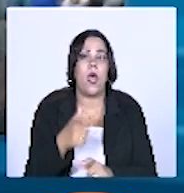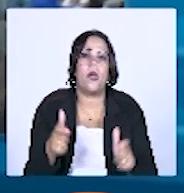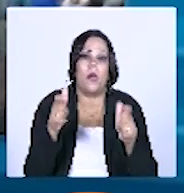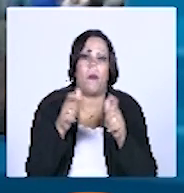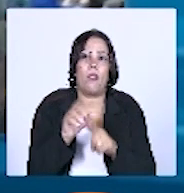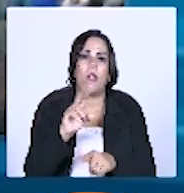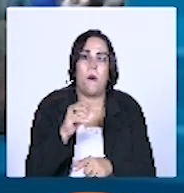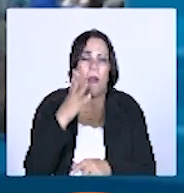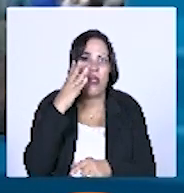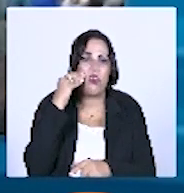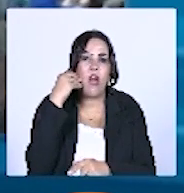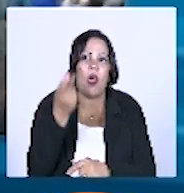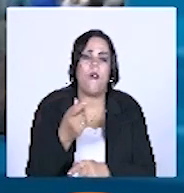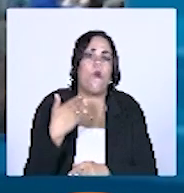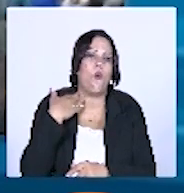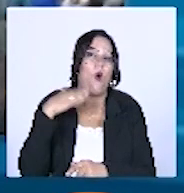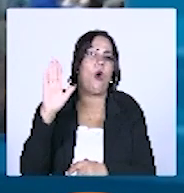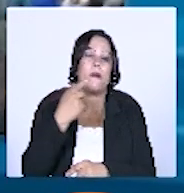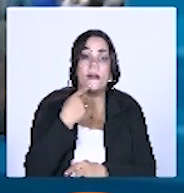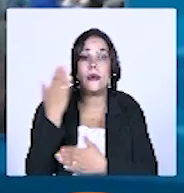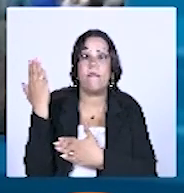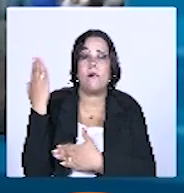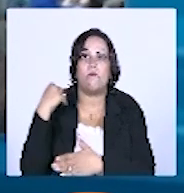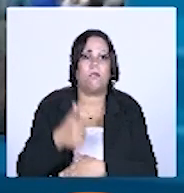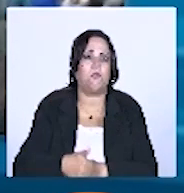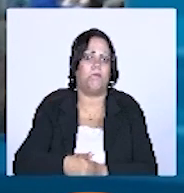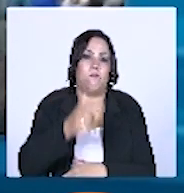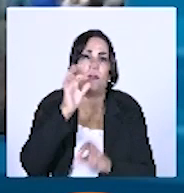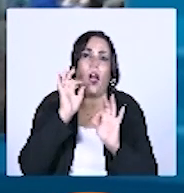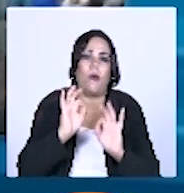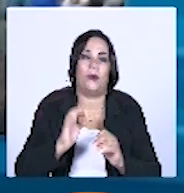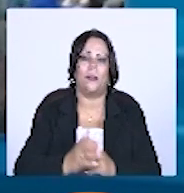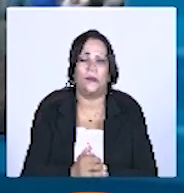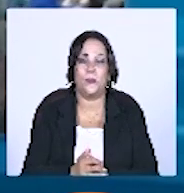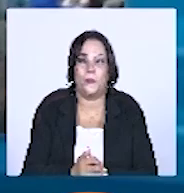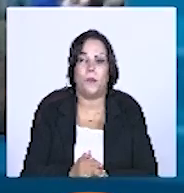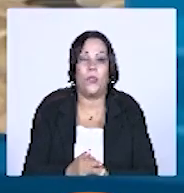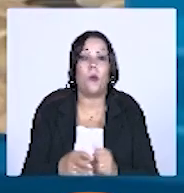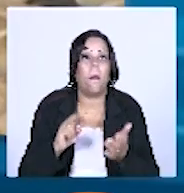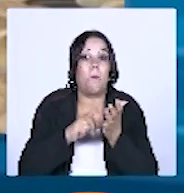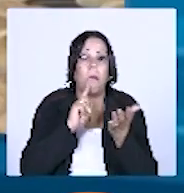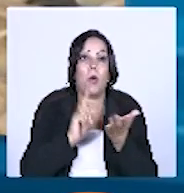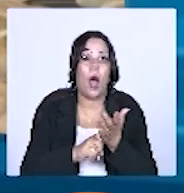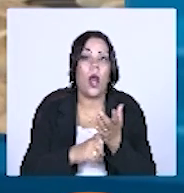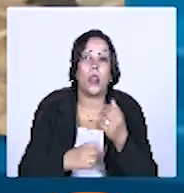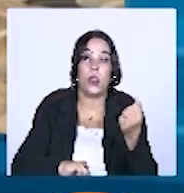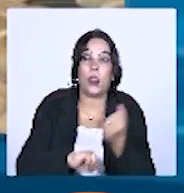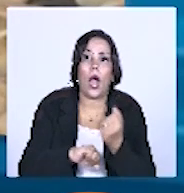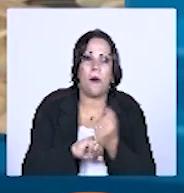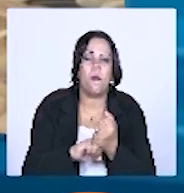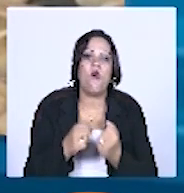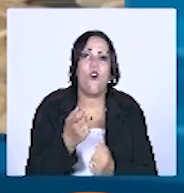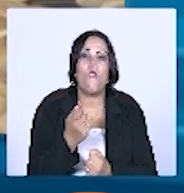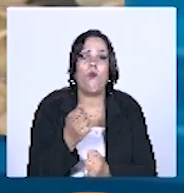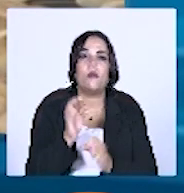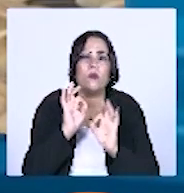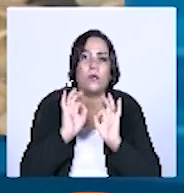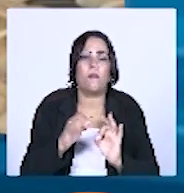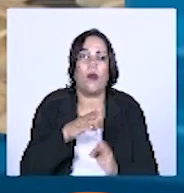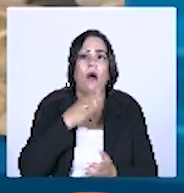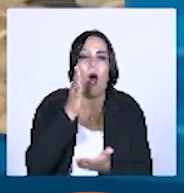وكرامه في السنوات الماضيه وجاب نتيجه جيده ووصل فعلا الدعم النقدي لمن